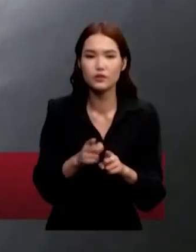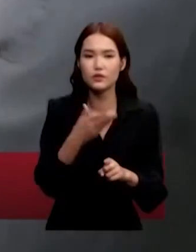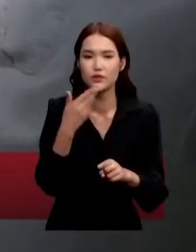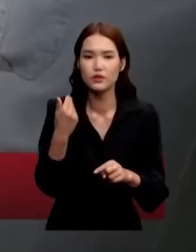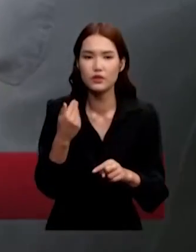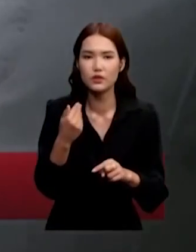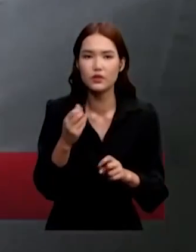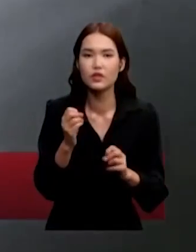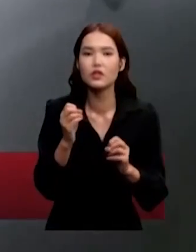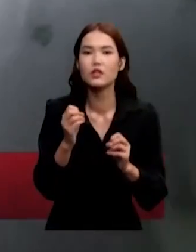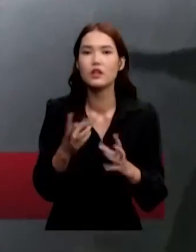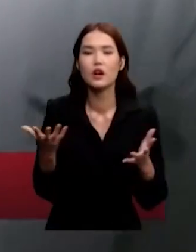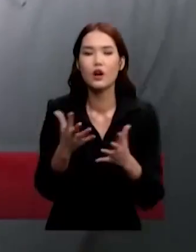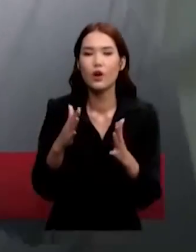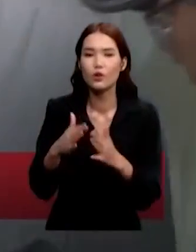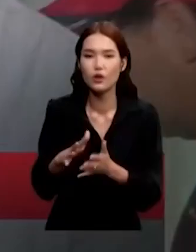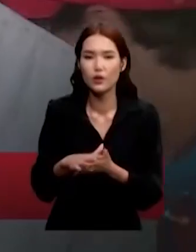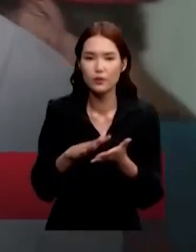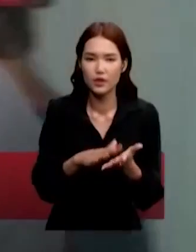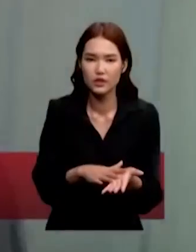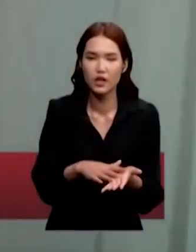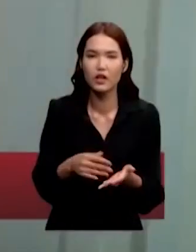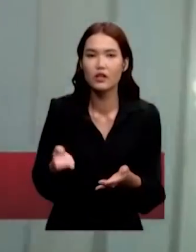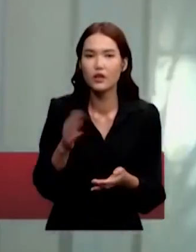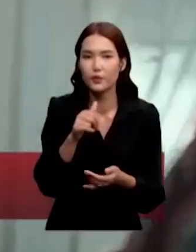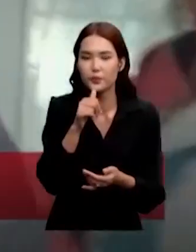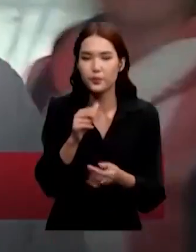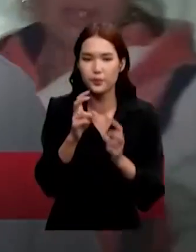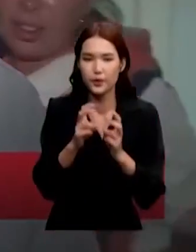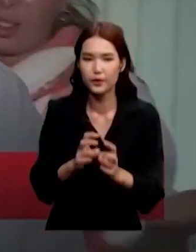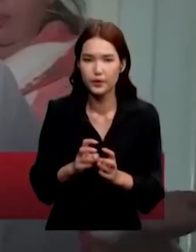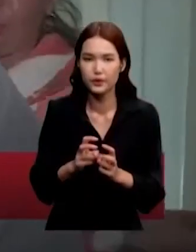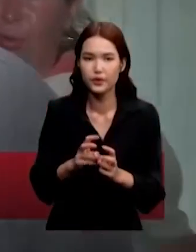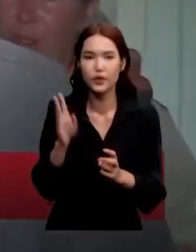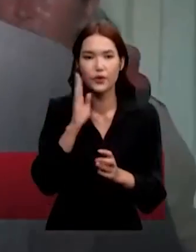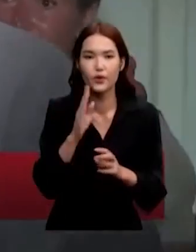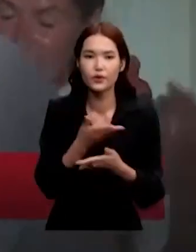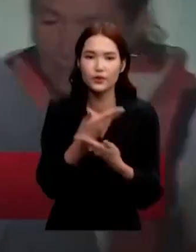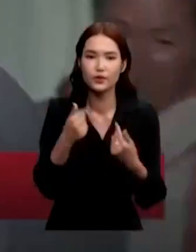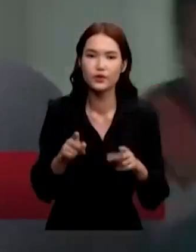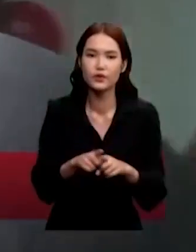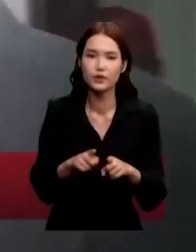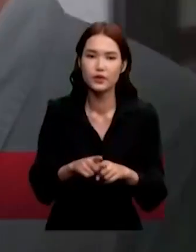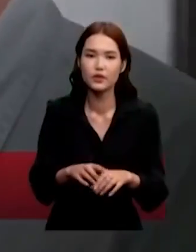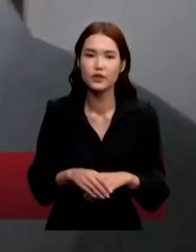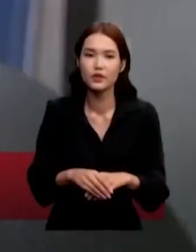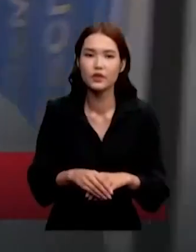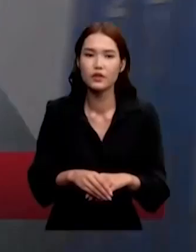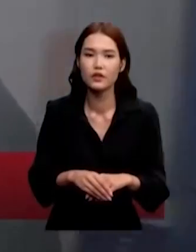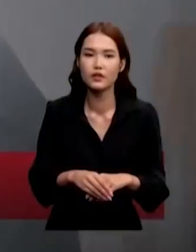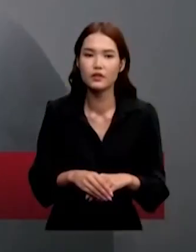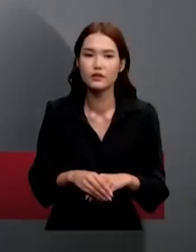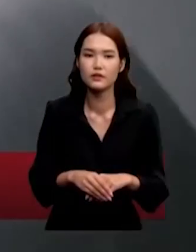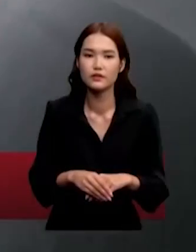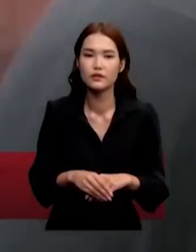Ну давайте ко мне домой проедем, улица лесная, давайте ко мне домой проедем. Воды нету. Полив идет огородов.